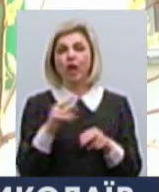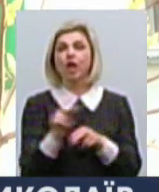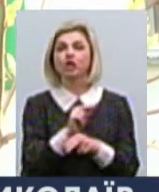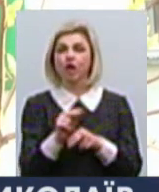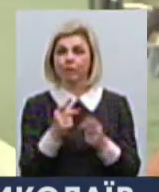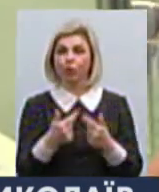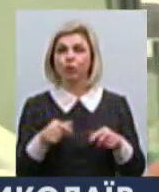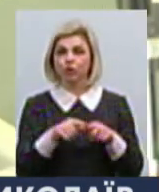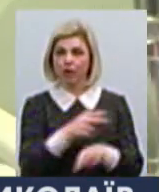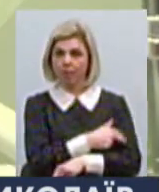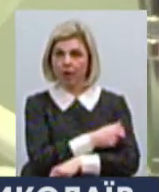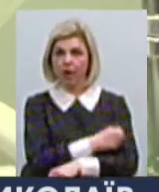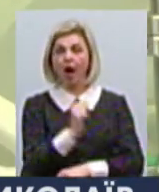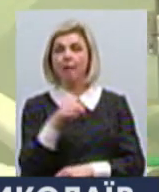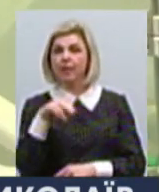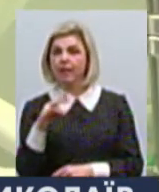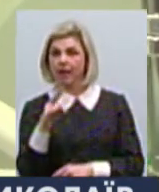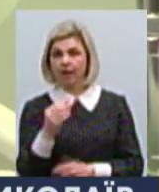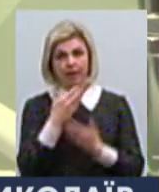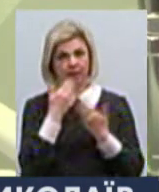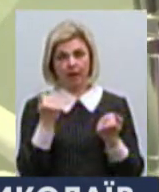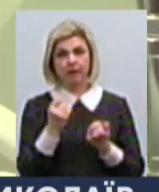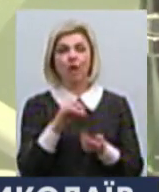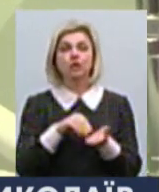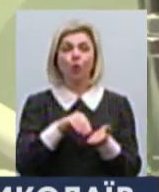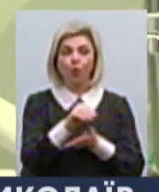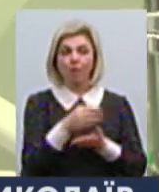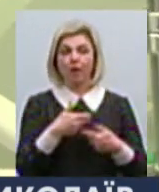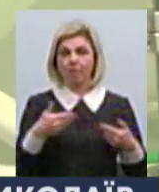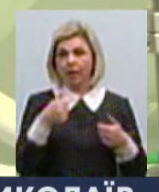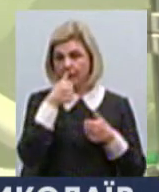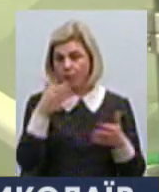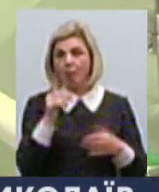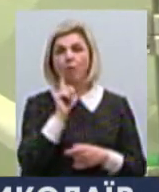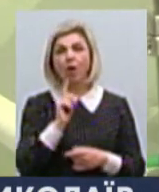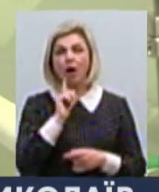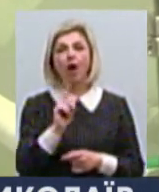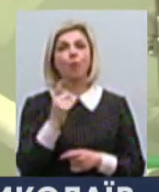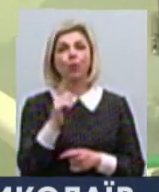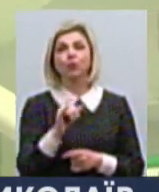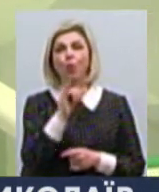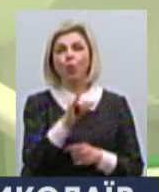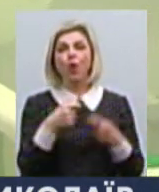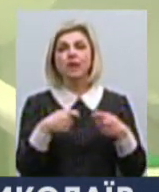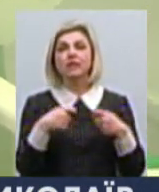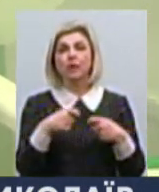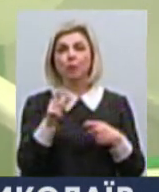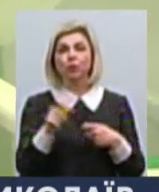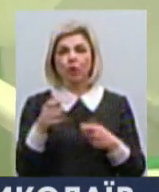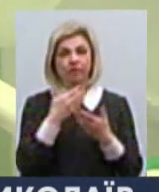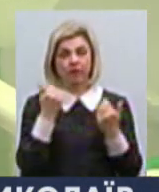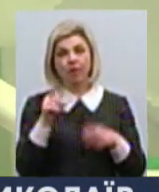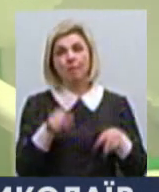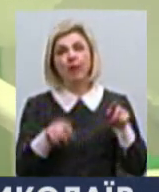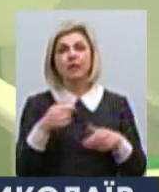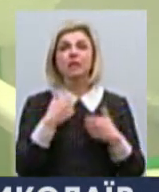учреждення тільки, ну в аптечній сіті нет. И закупить мы ее не можем пока, потому что на дистрибьюторах нет. Мы периодически спрашиваем, когда